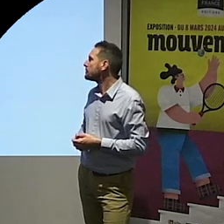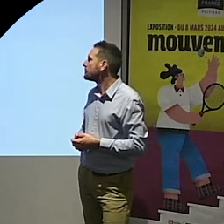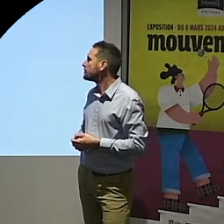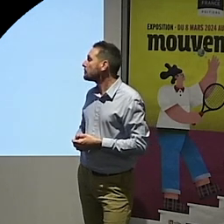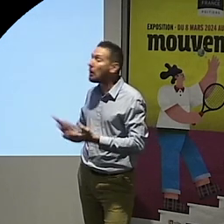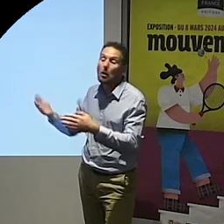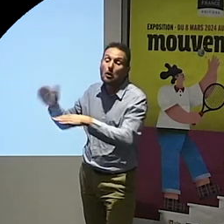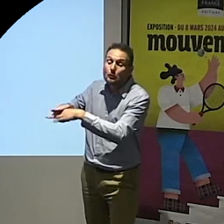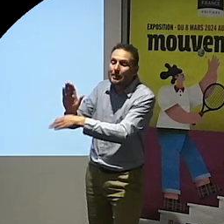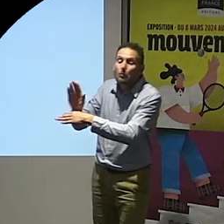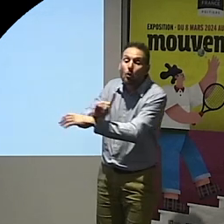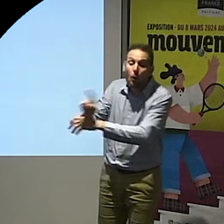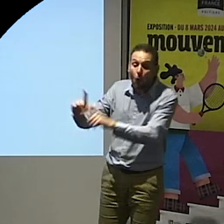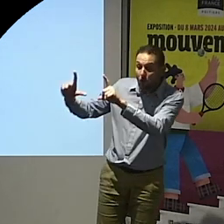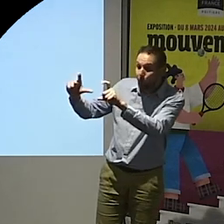Il y avait une photo de Serge en tout cas.